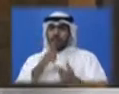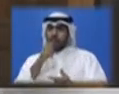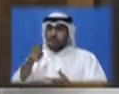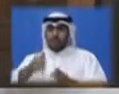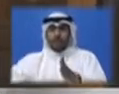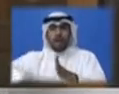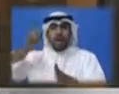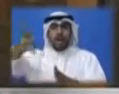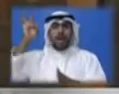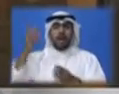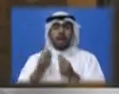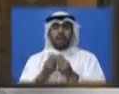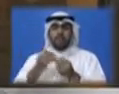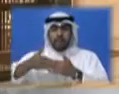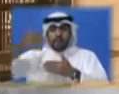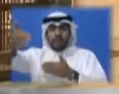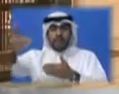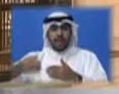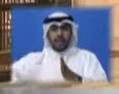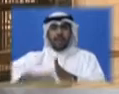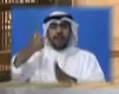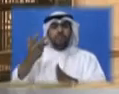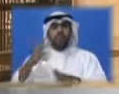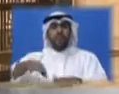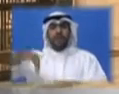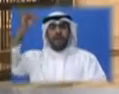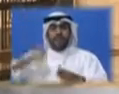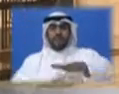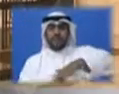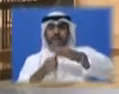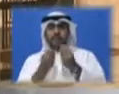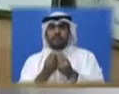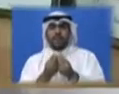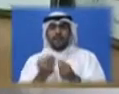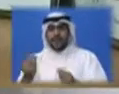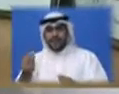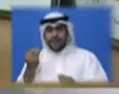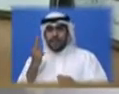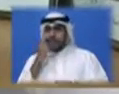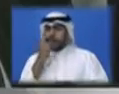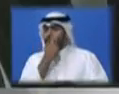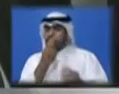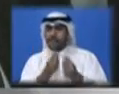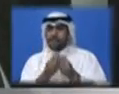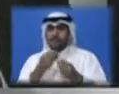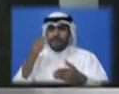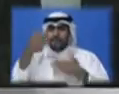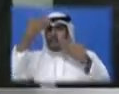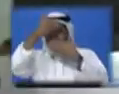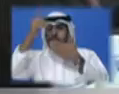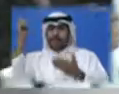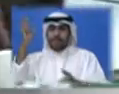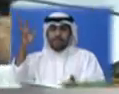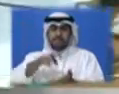الأمين العام للاتحاد القادم بعدما سبق للاجتماع السابق في المغرب أن حدد المواصفات المطلوبة وتمت